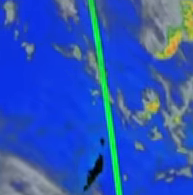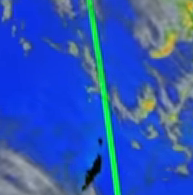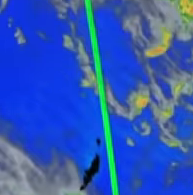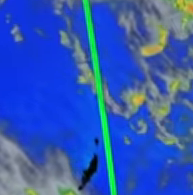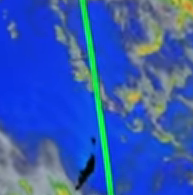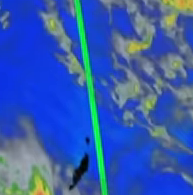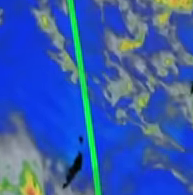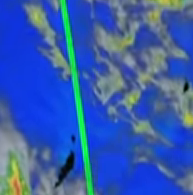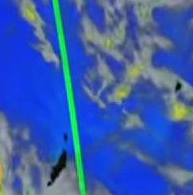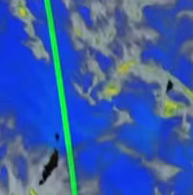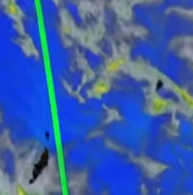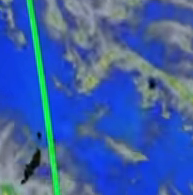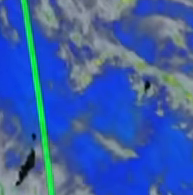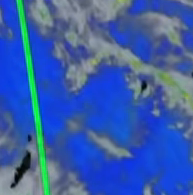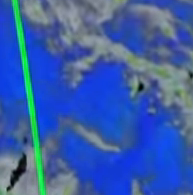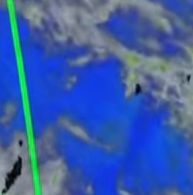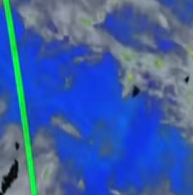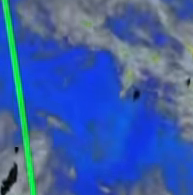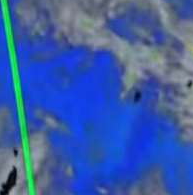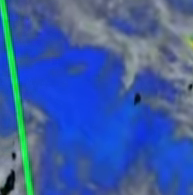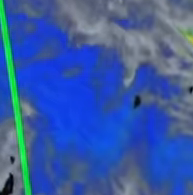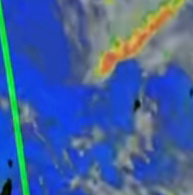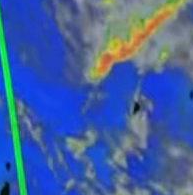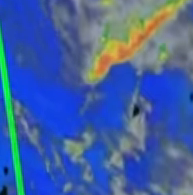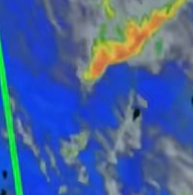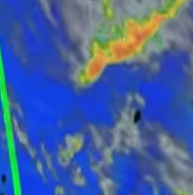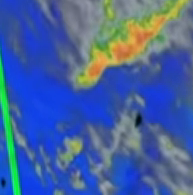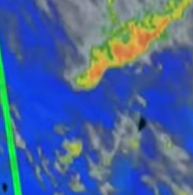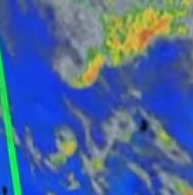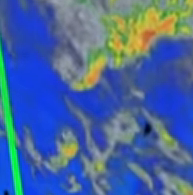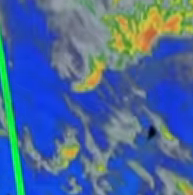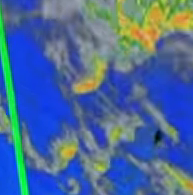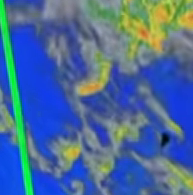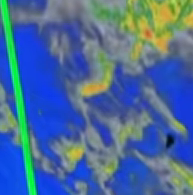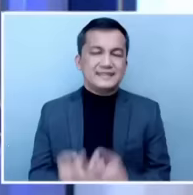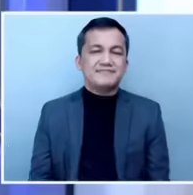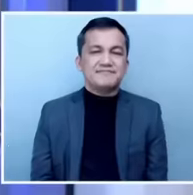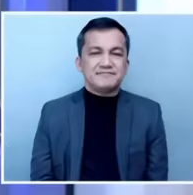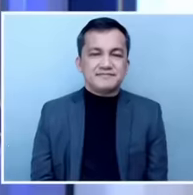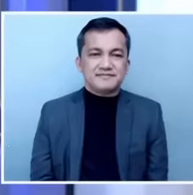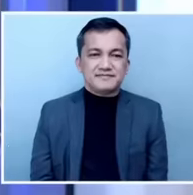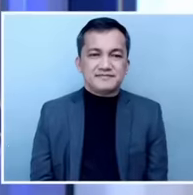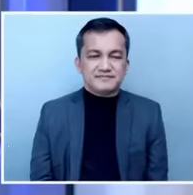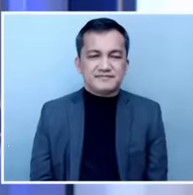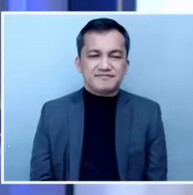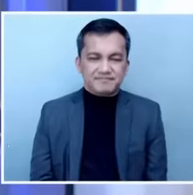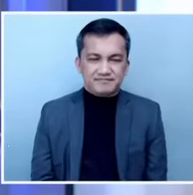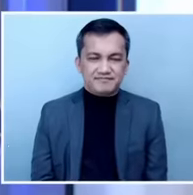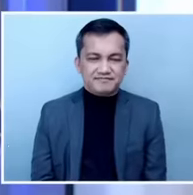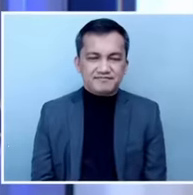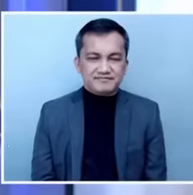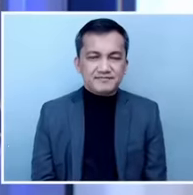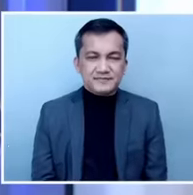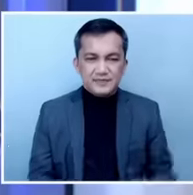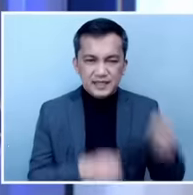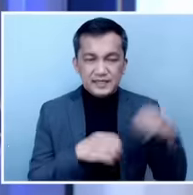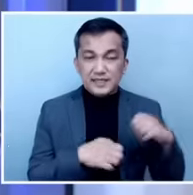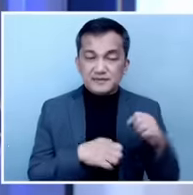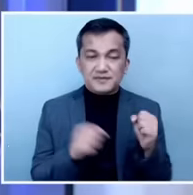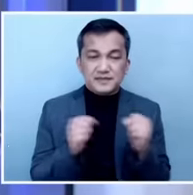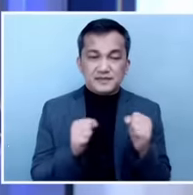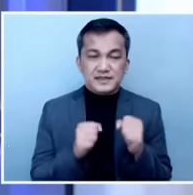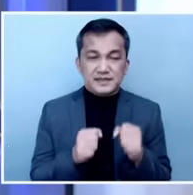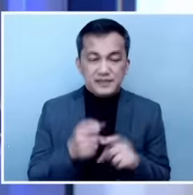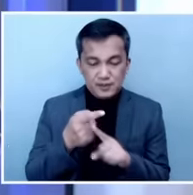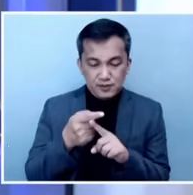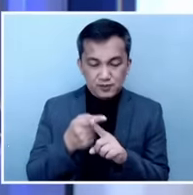sa lagay ng panahon. Ako po si Ariel Rojas. Ingat, kapamilya! Inaasahang magpapaginaw pa sa temperatura